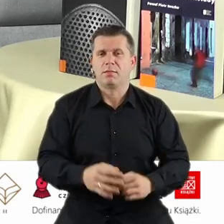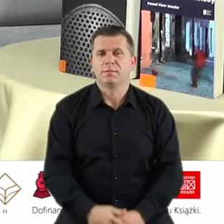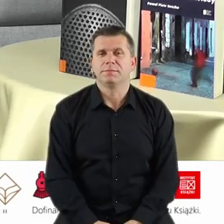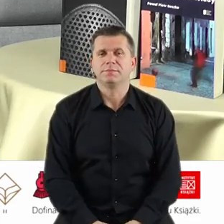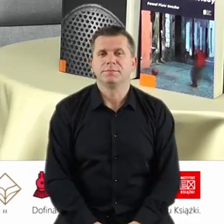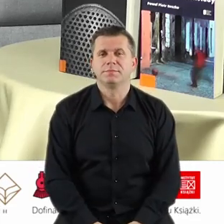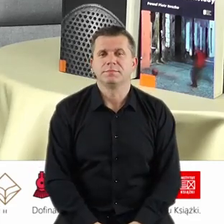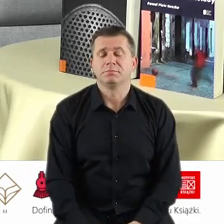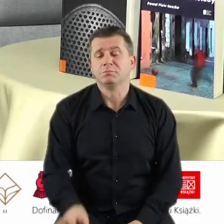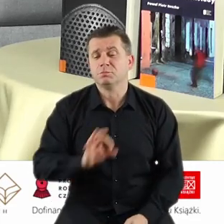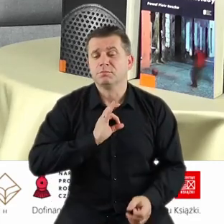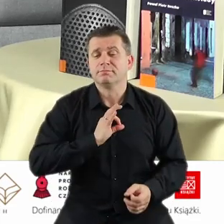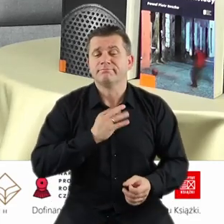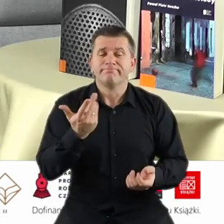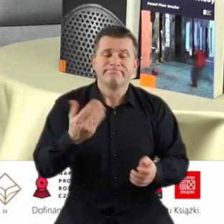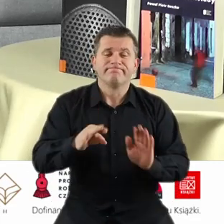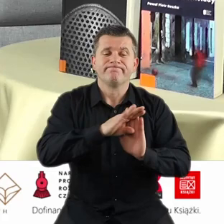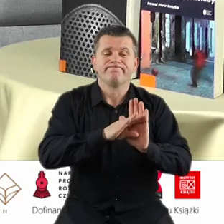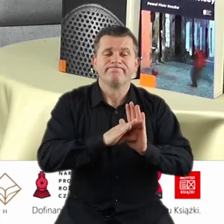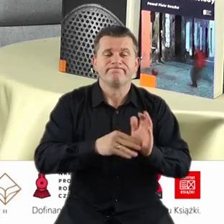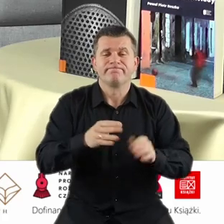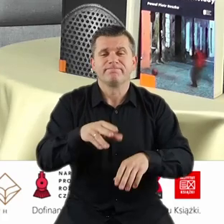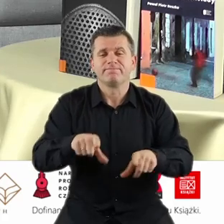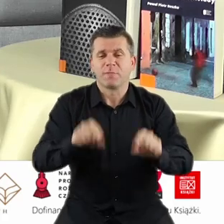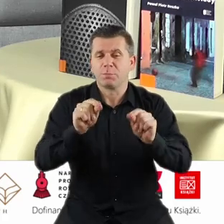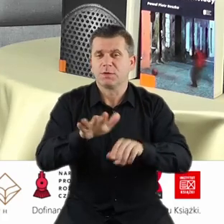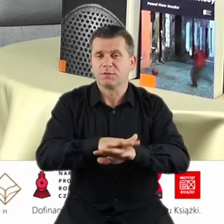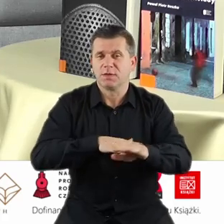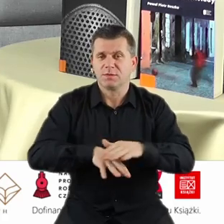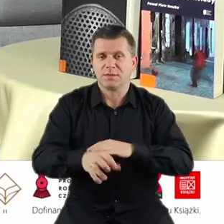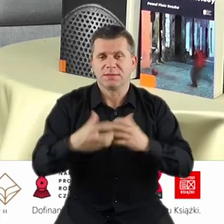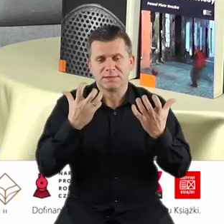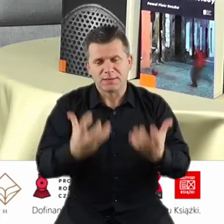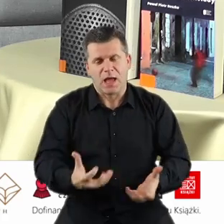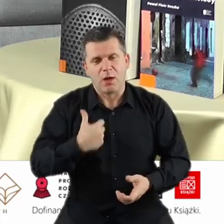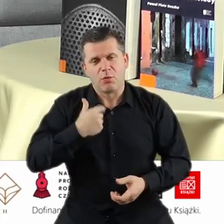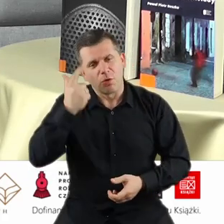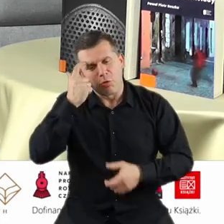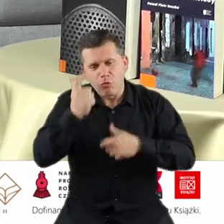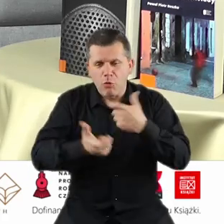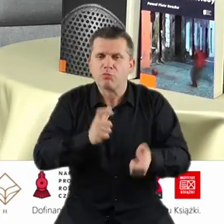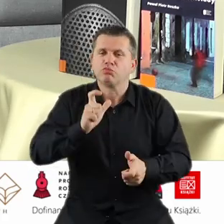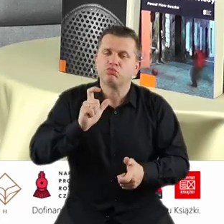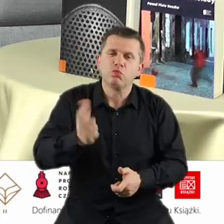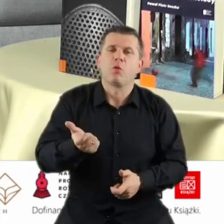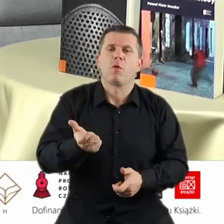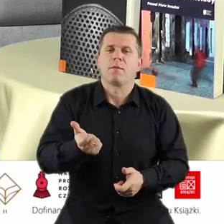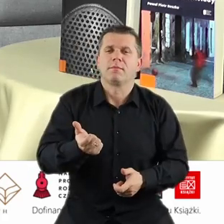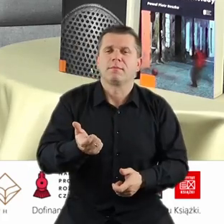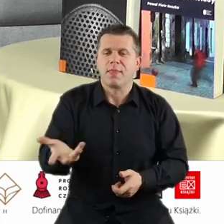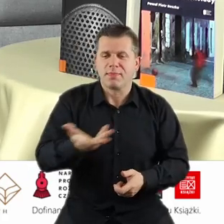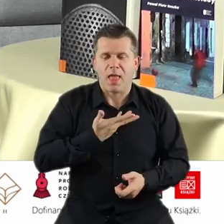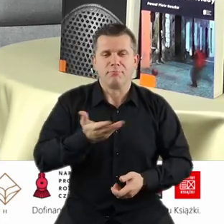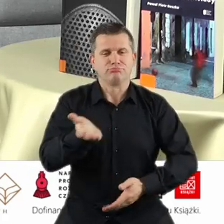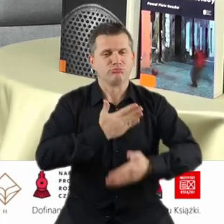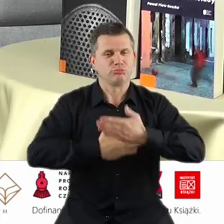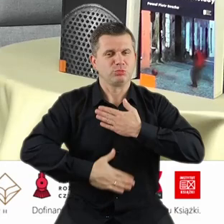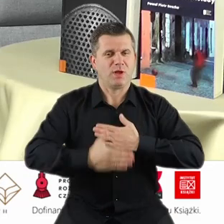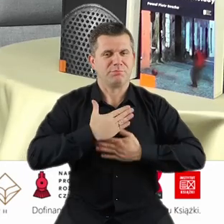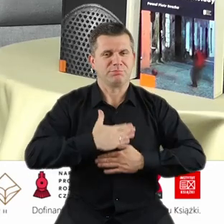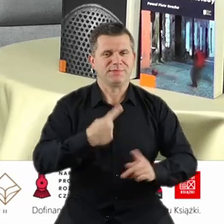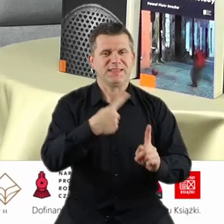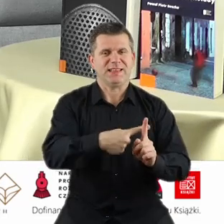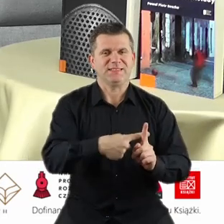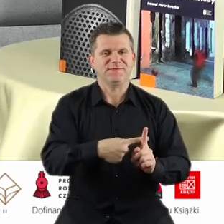Moje kryteria wyboru zawodu były dosyć takie proste. Chciałem robić coś, co będzie mi dawało satysfakcję